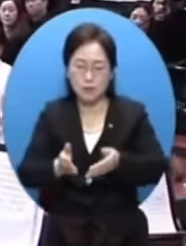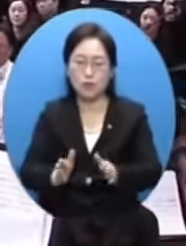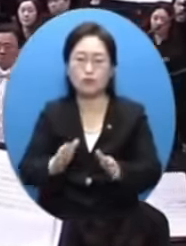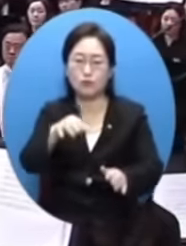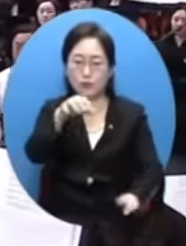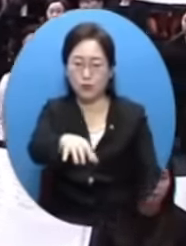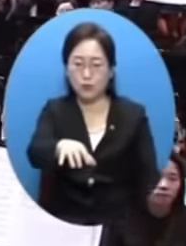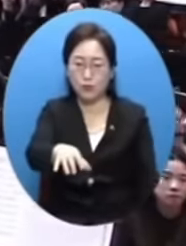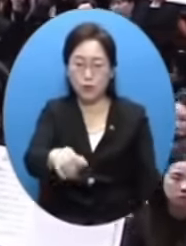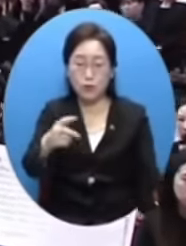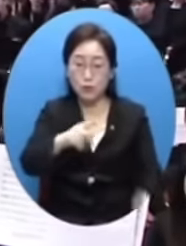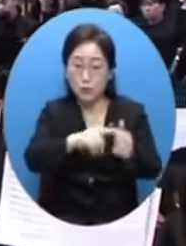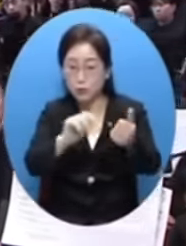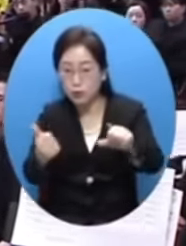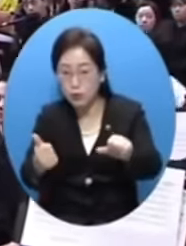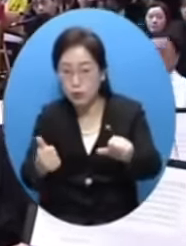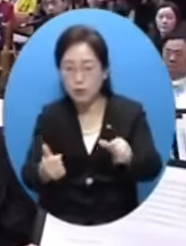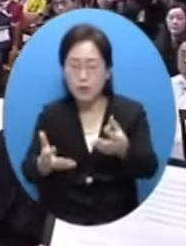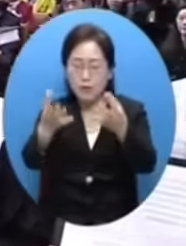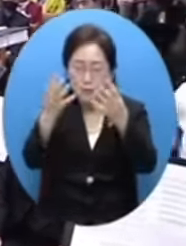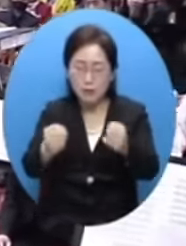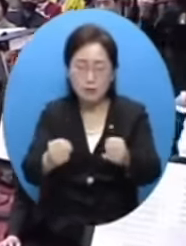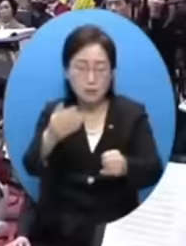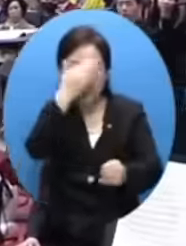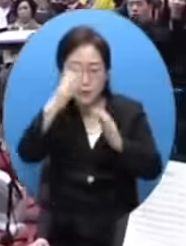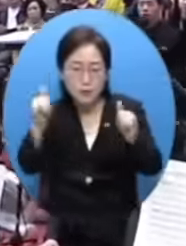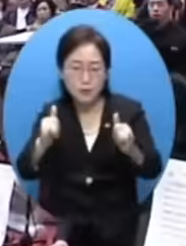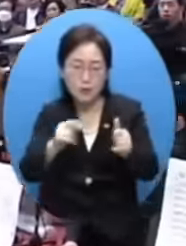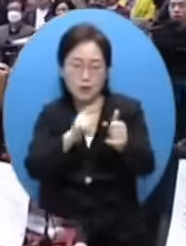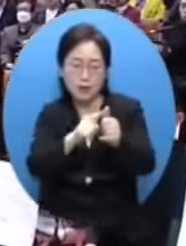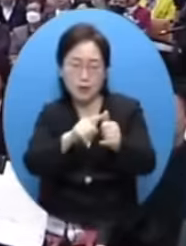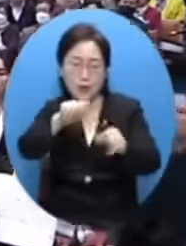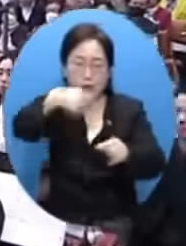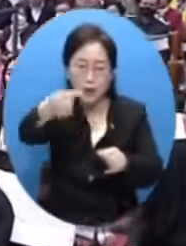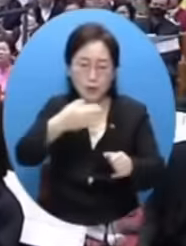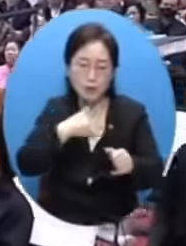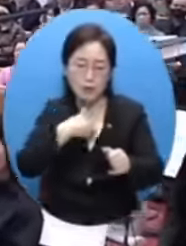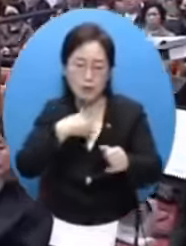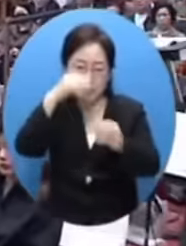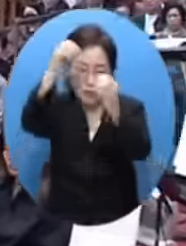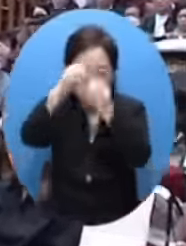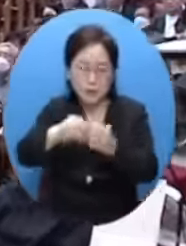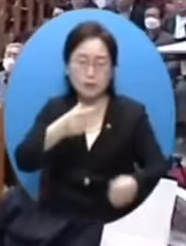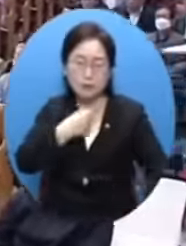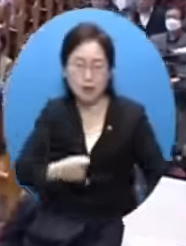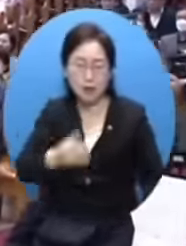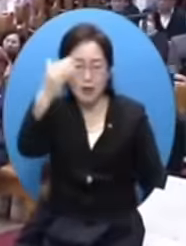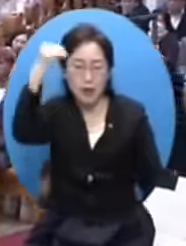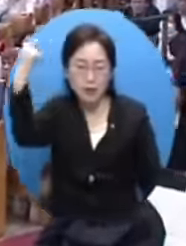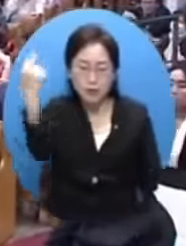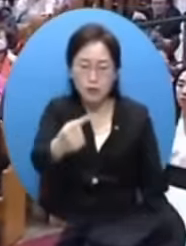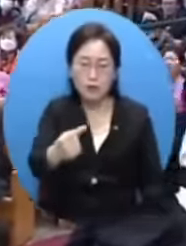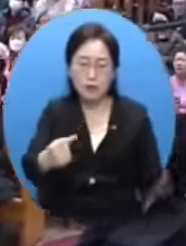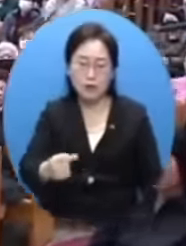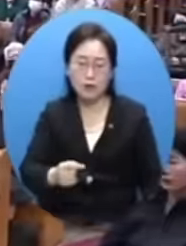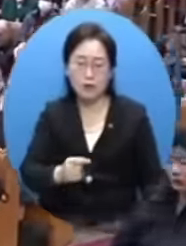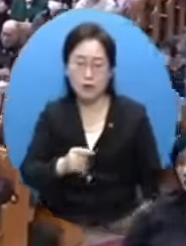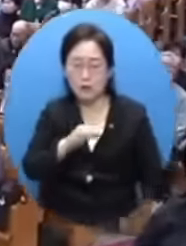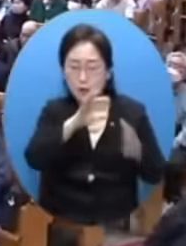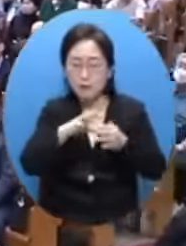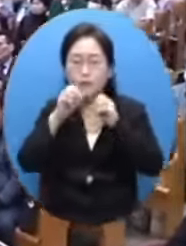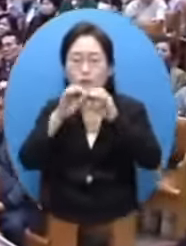청년들이 내가 그 뒤를 잇겠다고 해서 그 뒤를 이어서 한국에 너도나도 와서 헌신하고